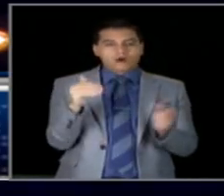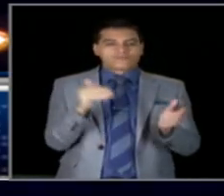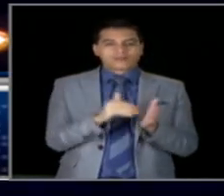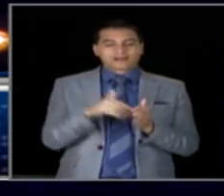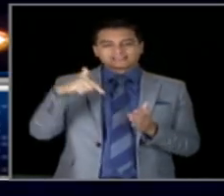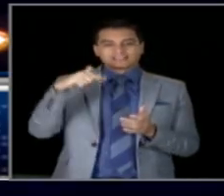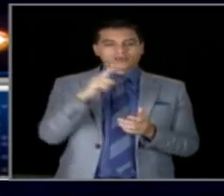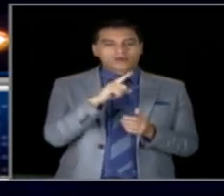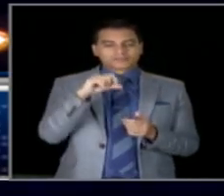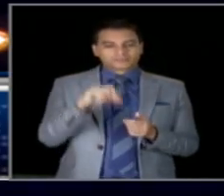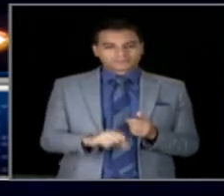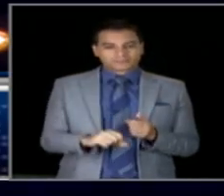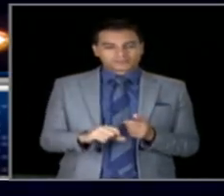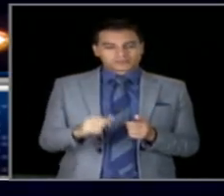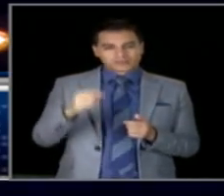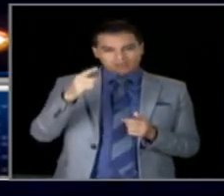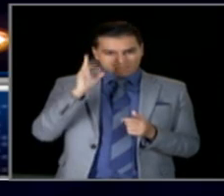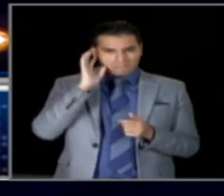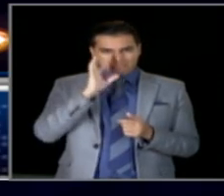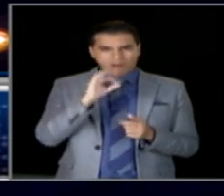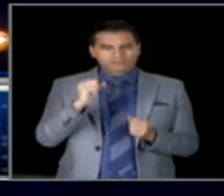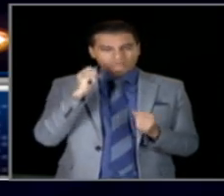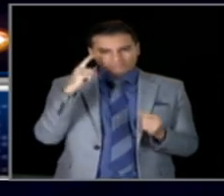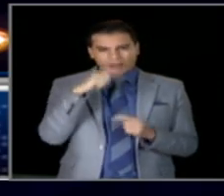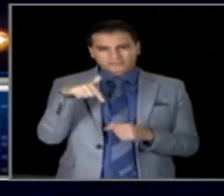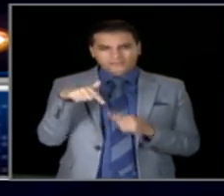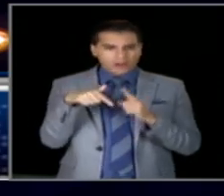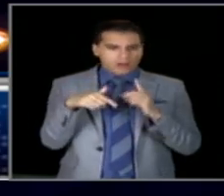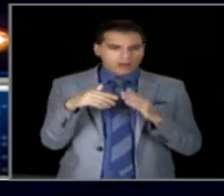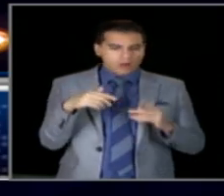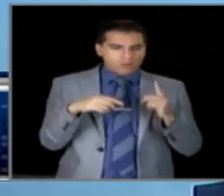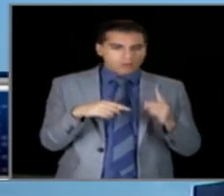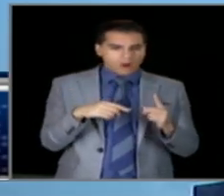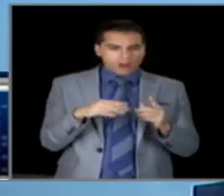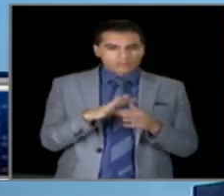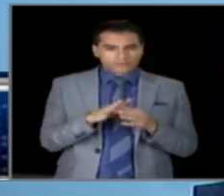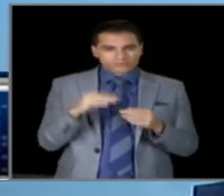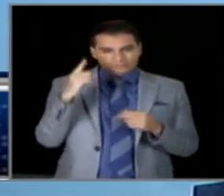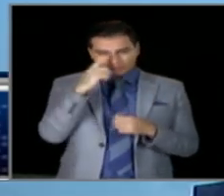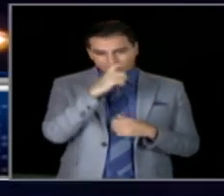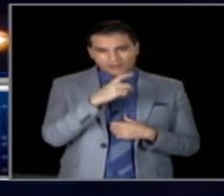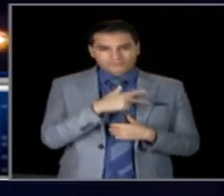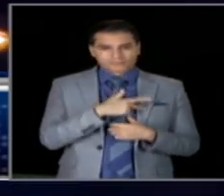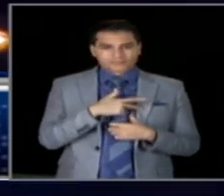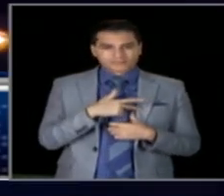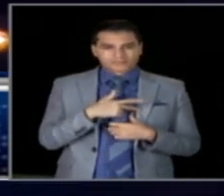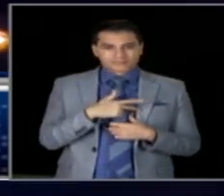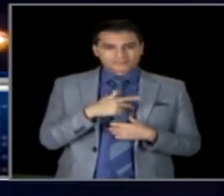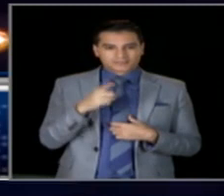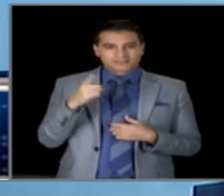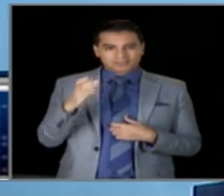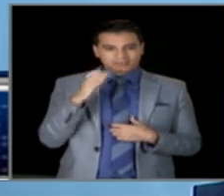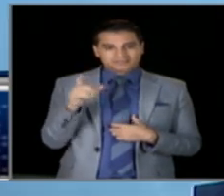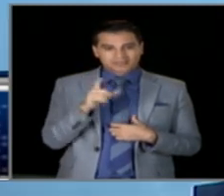6-1، طبعا نتيجة قاسية جدا على أي فريق. 6-1. بيبي. هي الحقيقة